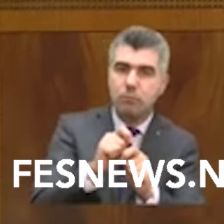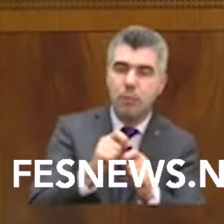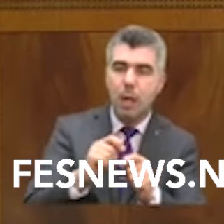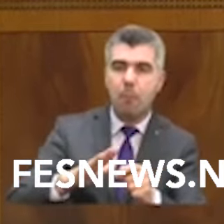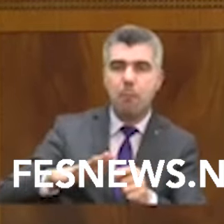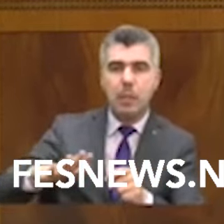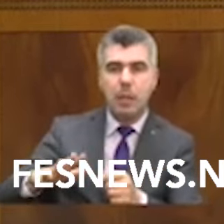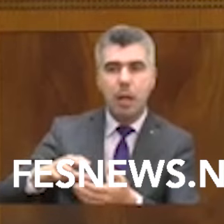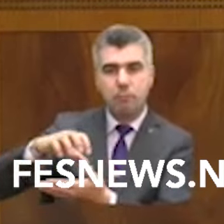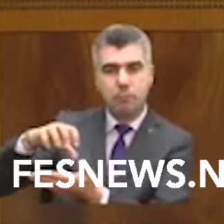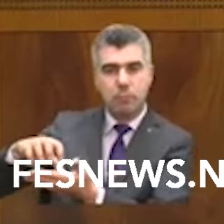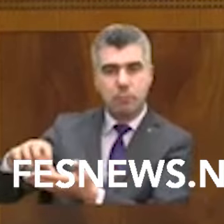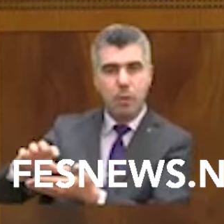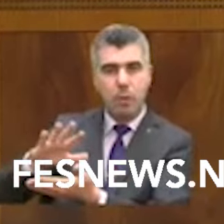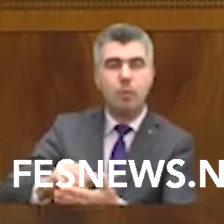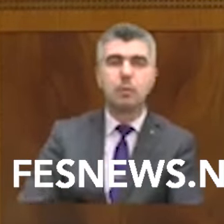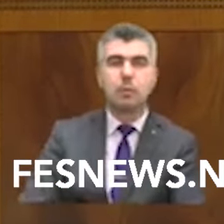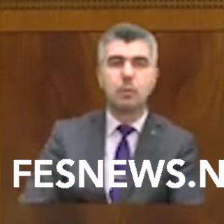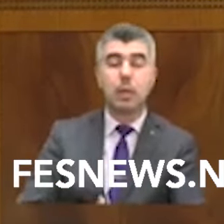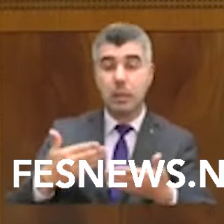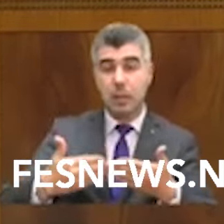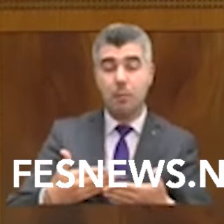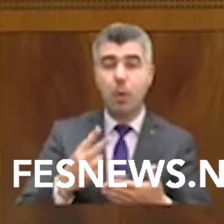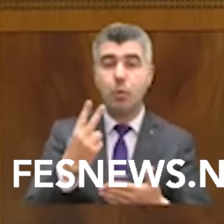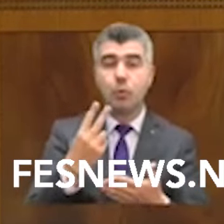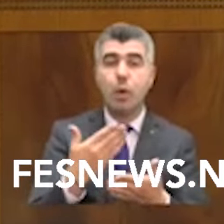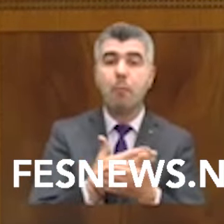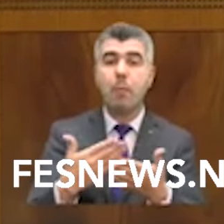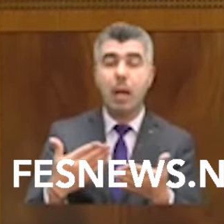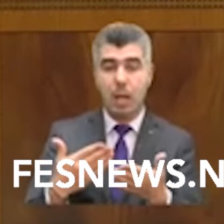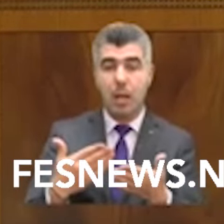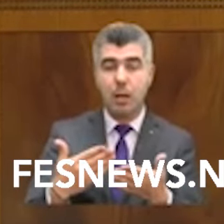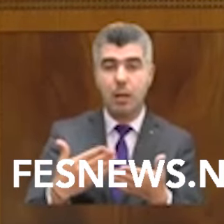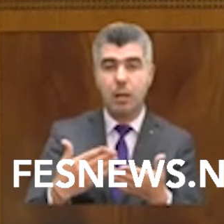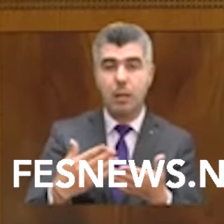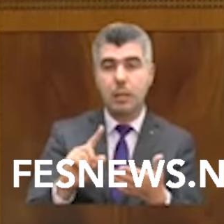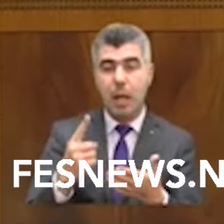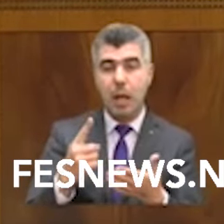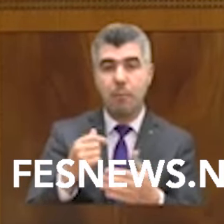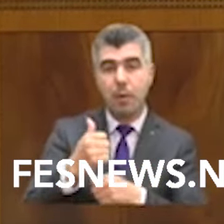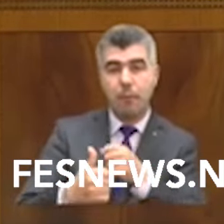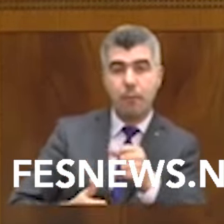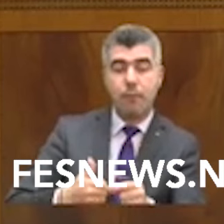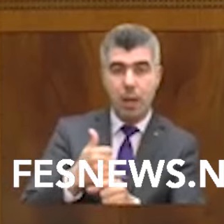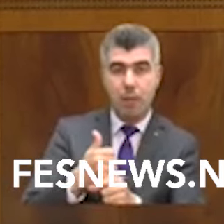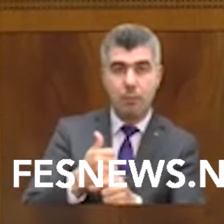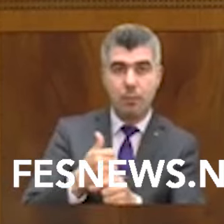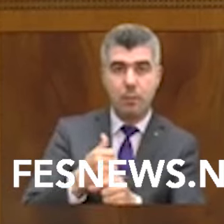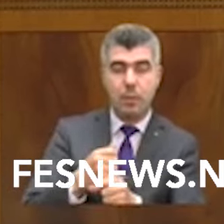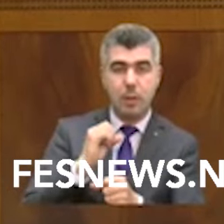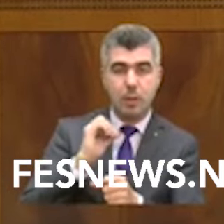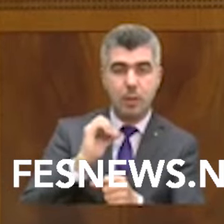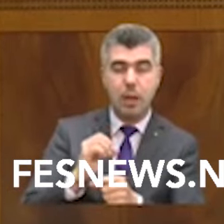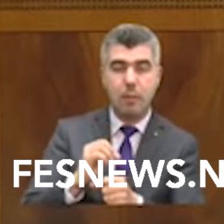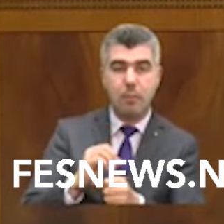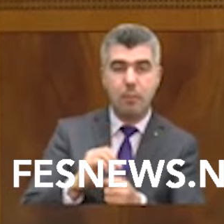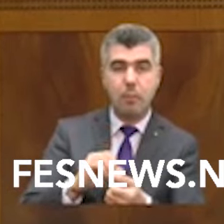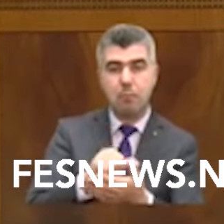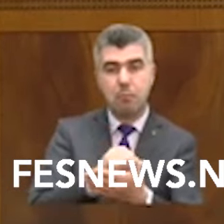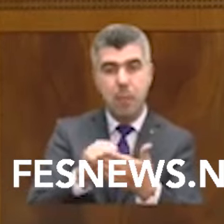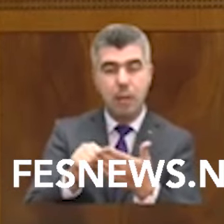الحضرية. الآن كيخصص 2 مليارات ديال السنتيم في السنة ديال 2 مليارات ديال الدرهم في